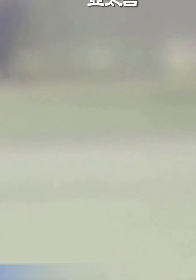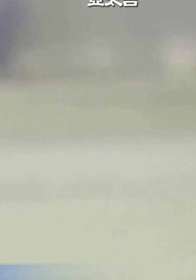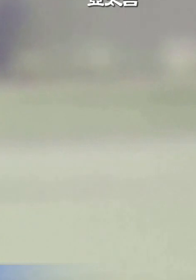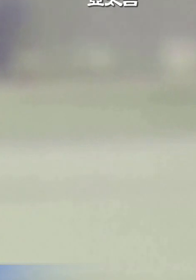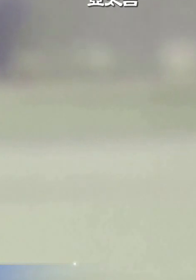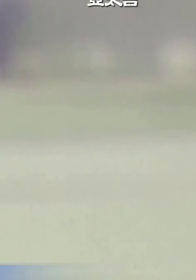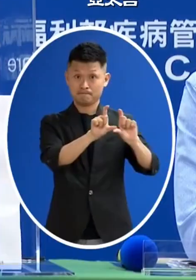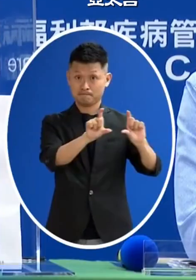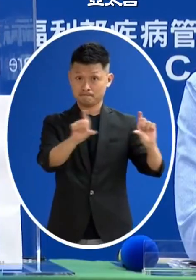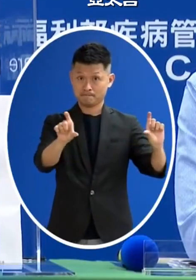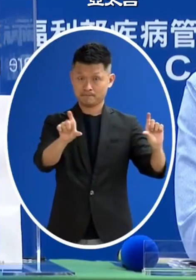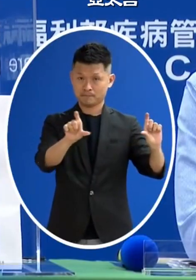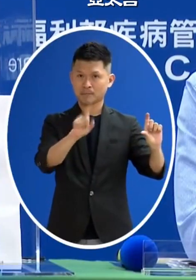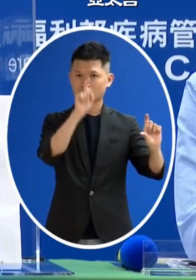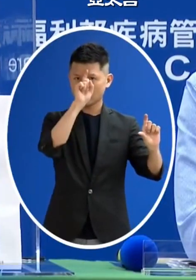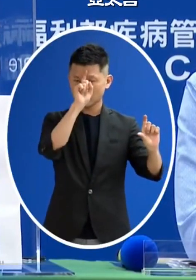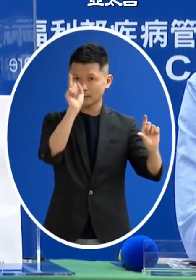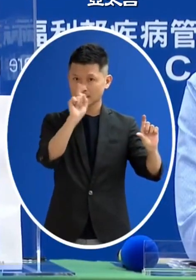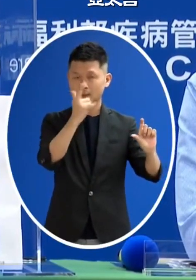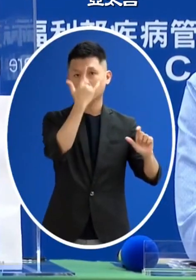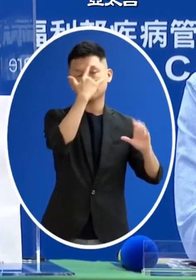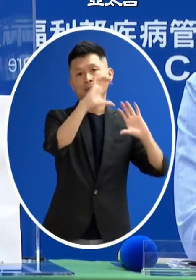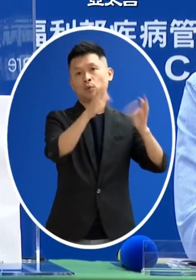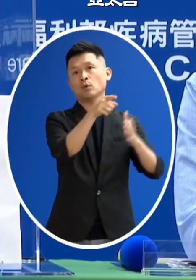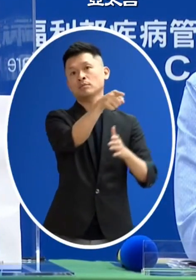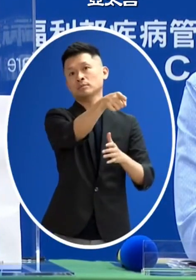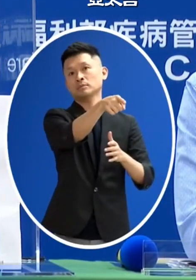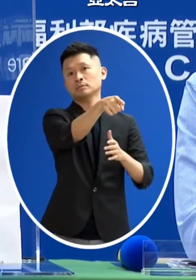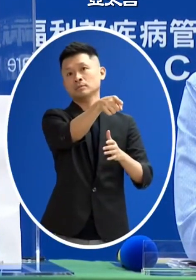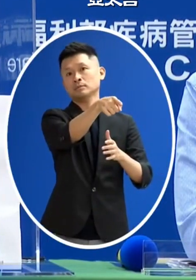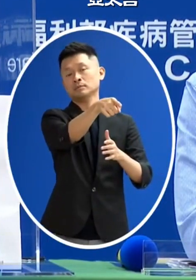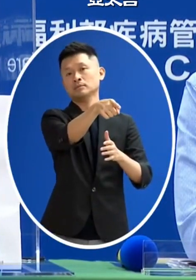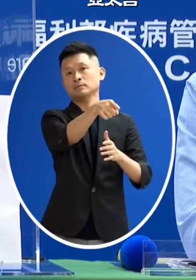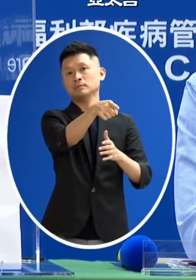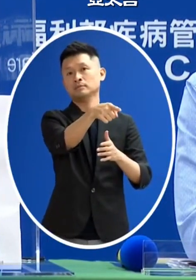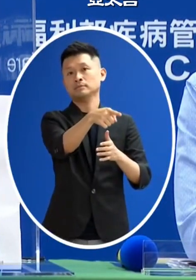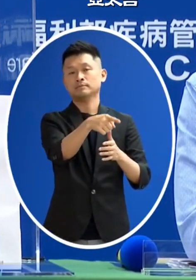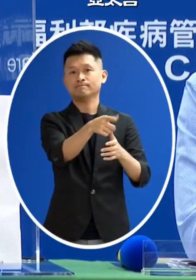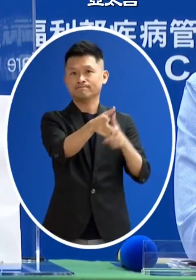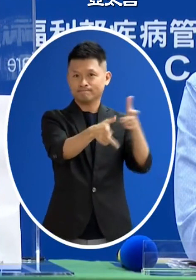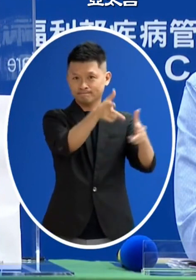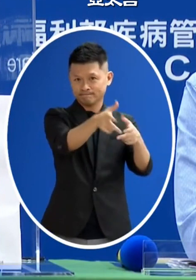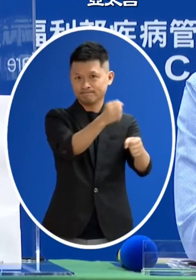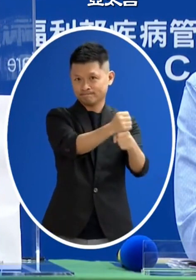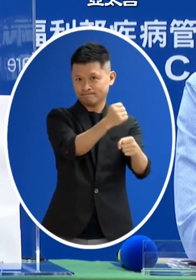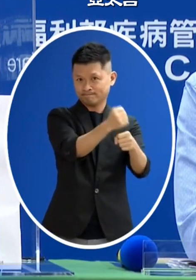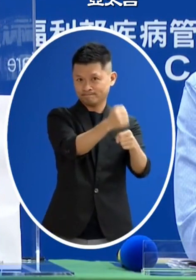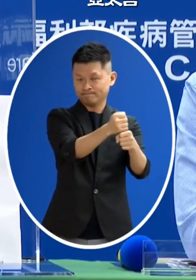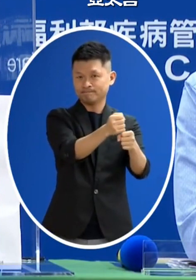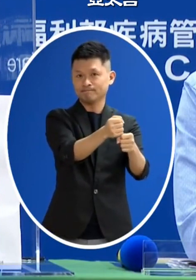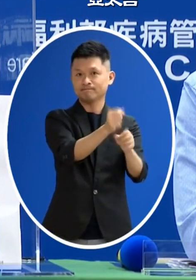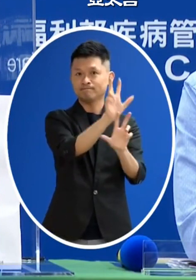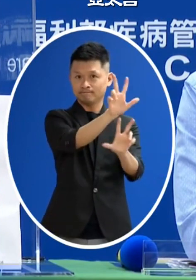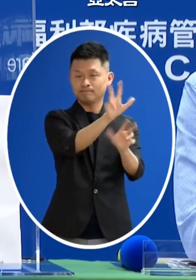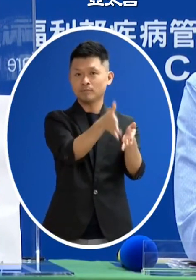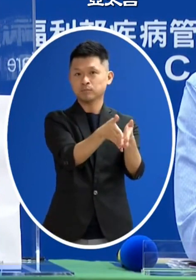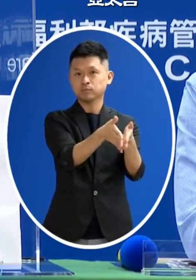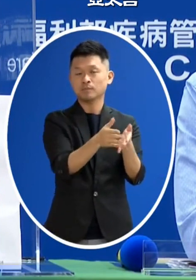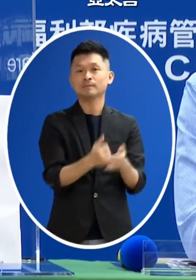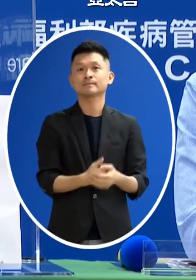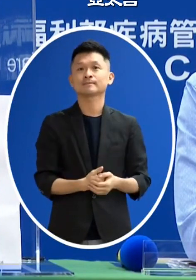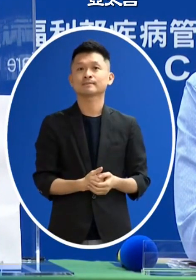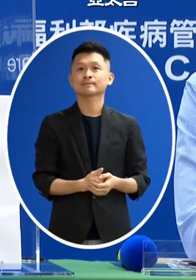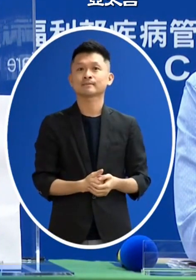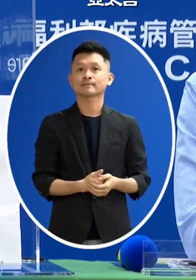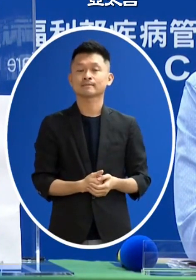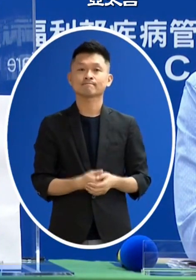们当然是也都希望是从德国那边来，在那边生产，从德国来的，我们大概基